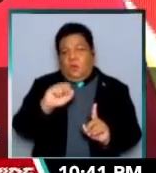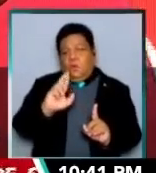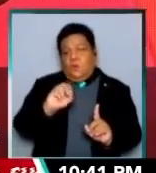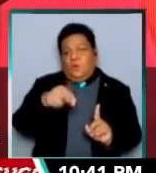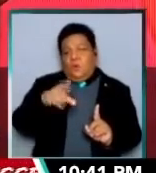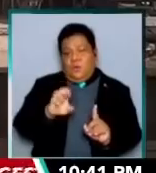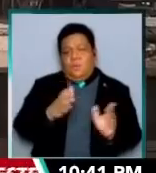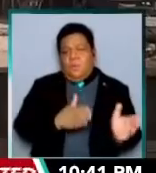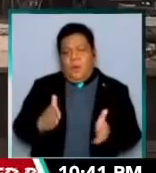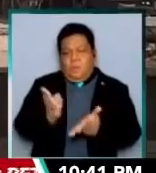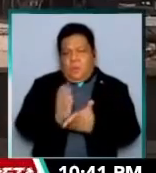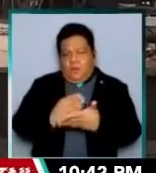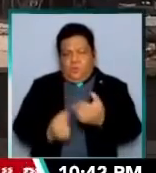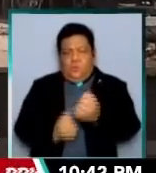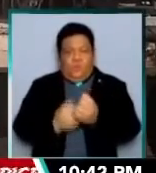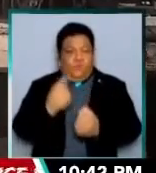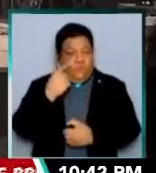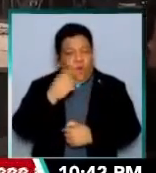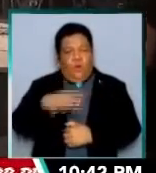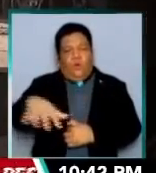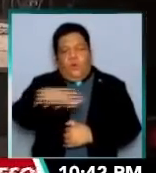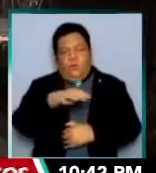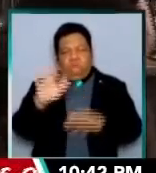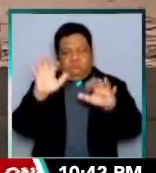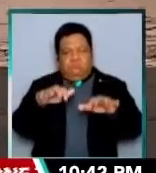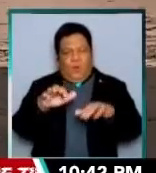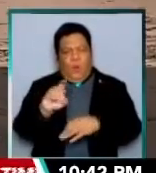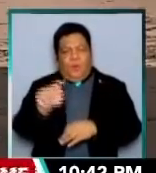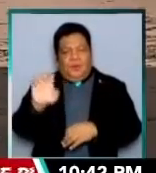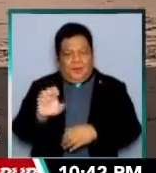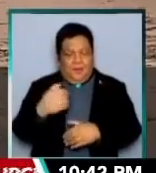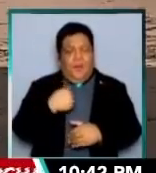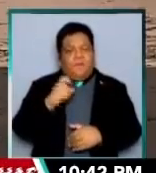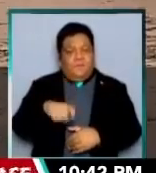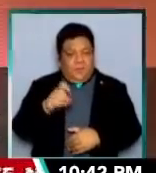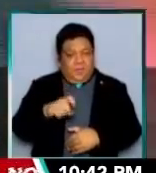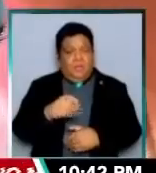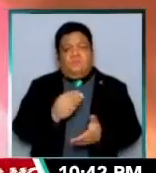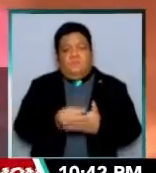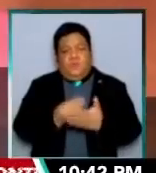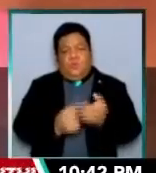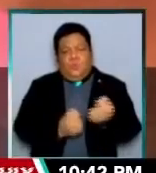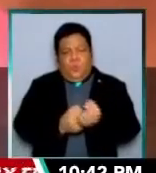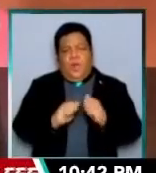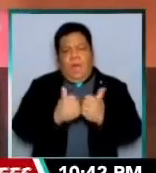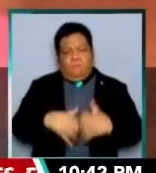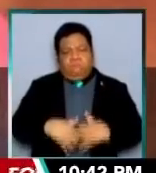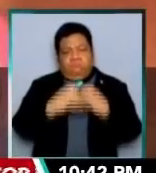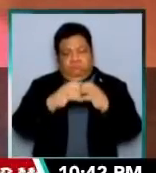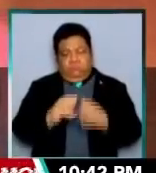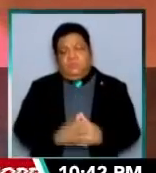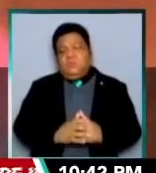ng Bagyong Udet. Bukod sa pagkain at tubig, kailangan daw nila ng pinansyal na tulong para makabangon muli. Umapila naman si Attorney